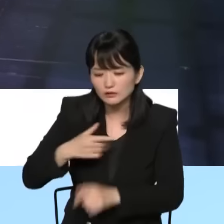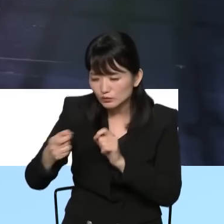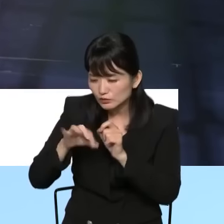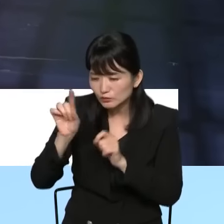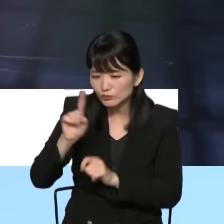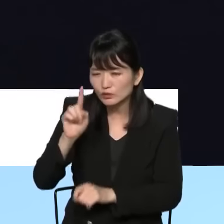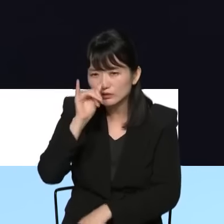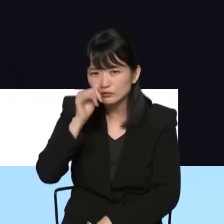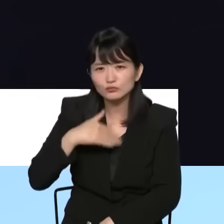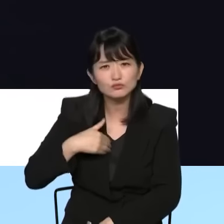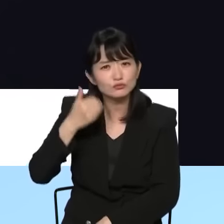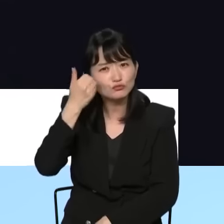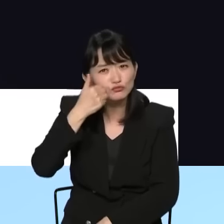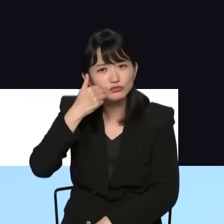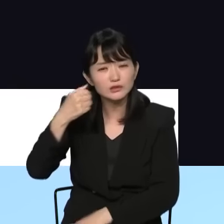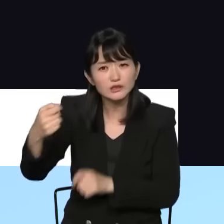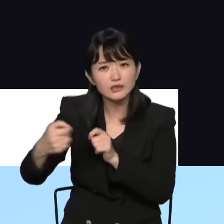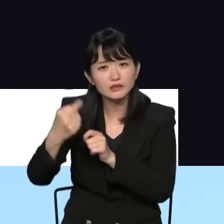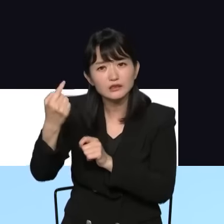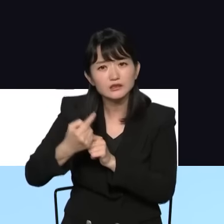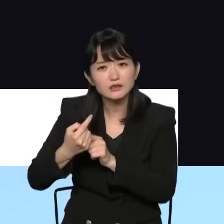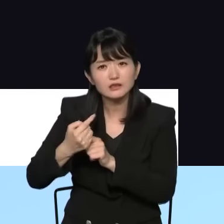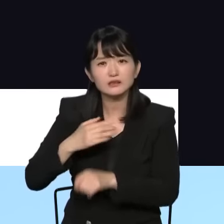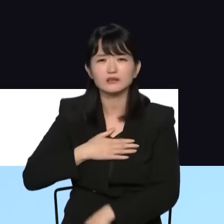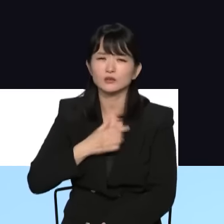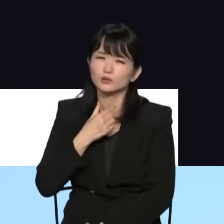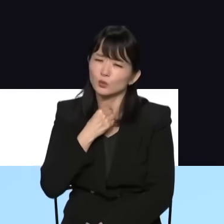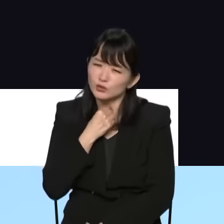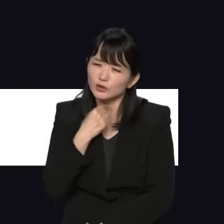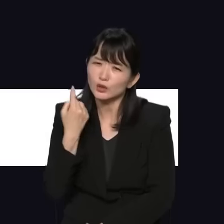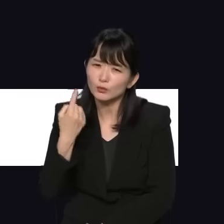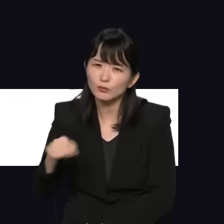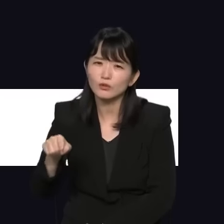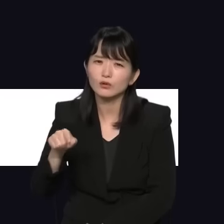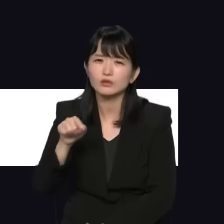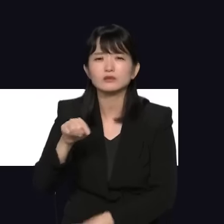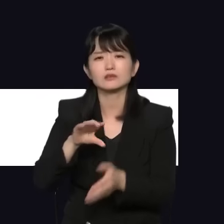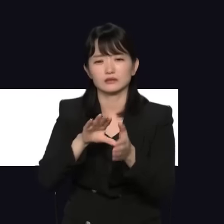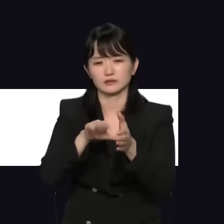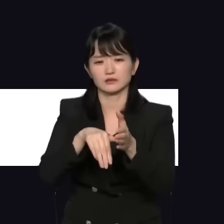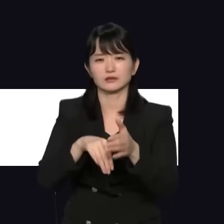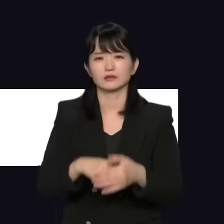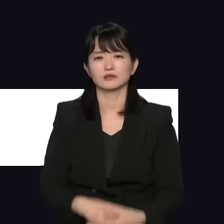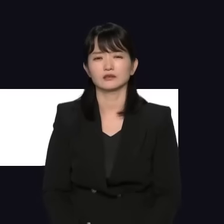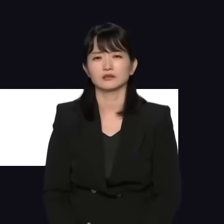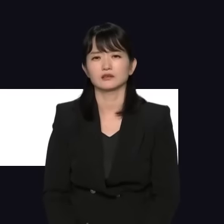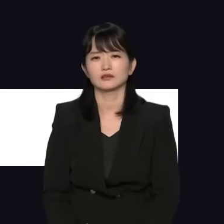있고 누가 있지? 내가 정말 원하는 건 무엇이었지? 그 당시에